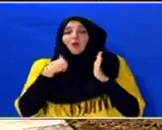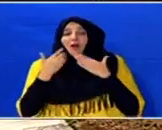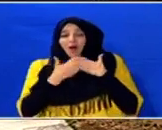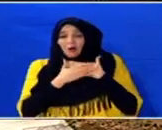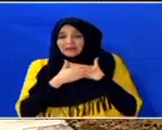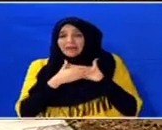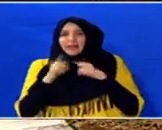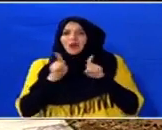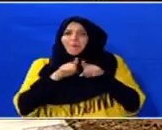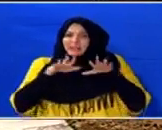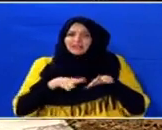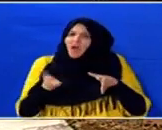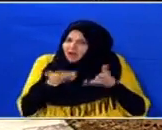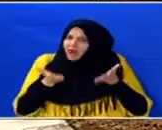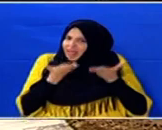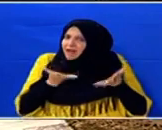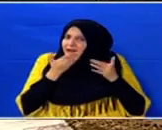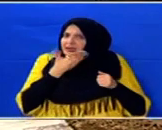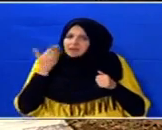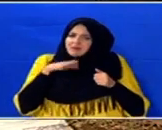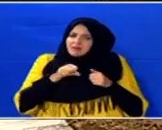نضغط عليها بزاف، قلت لها راني